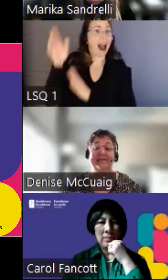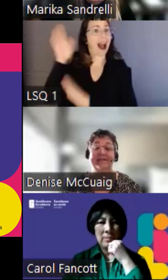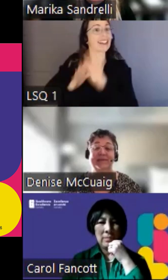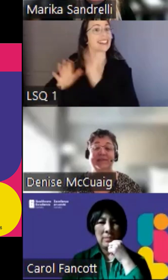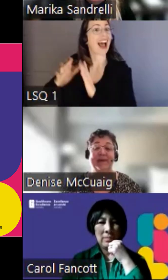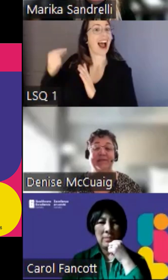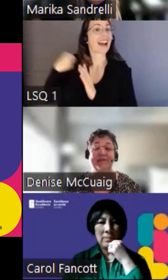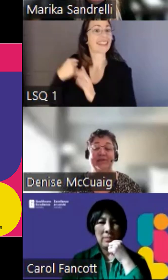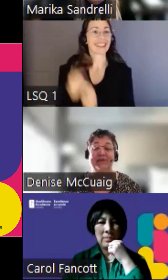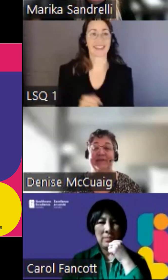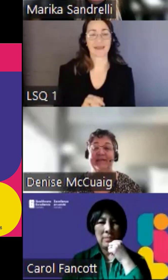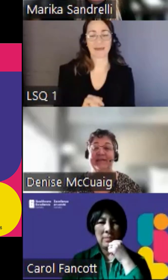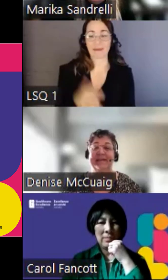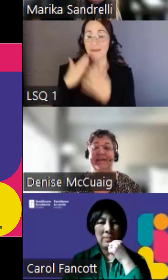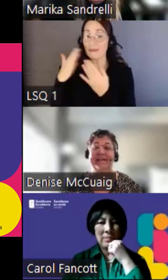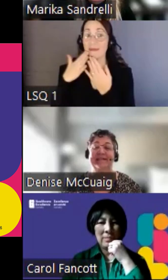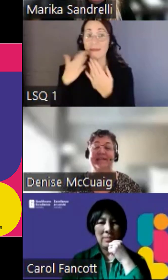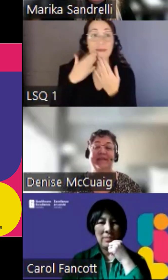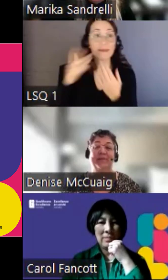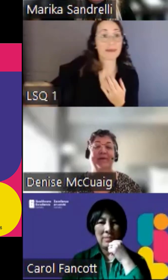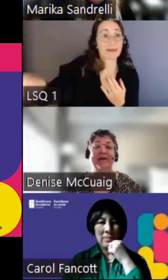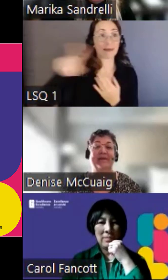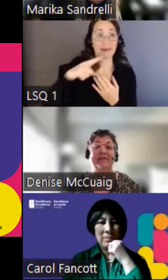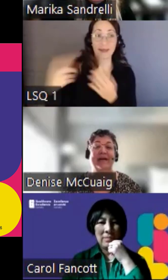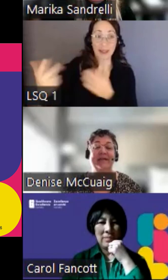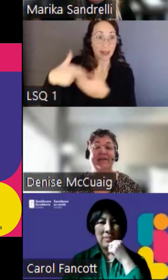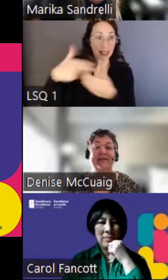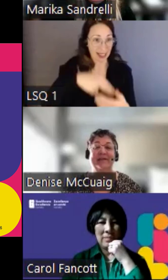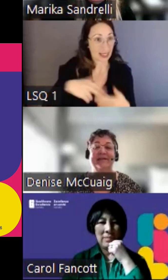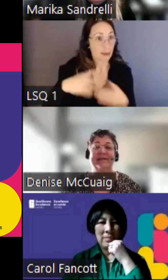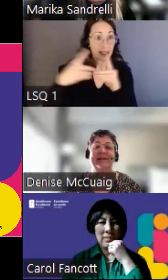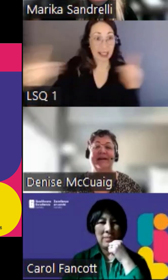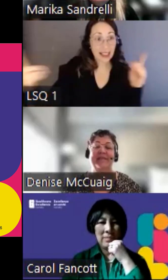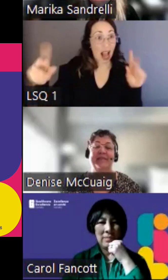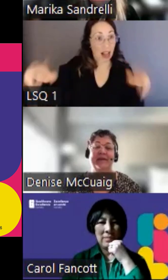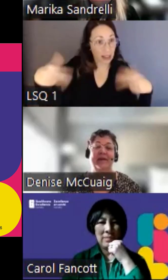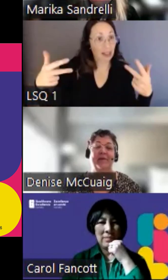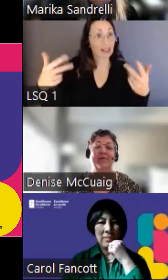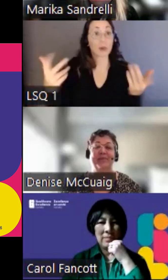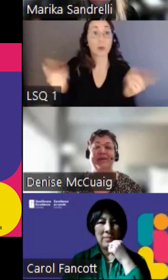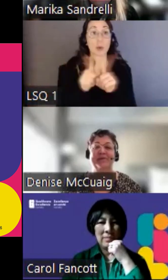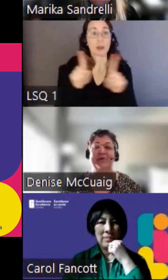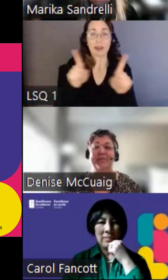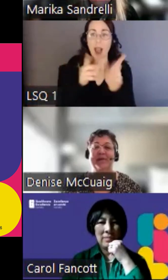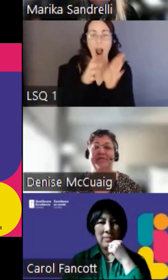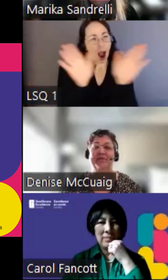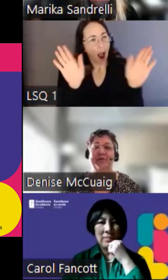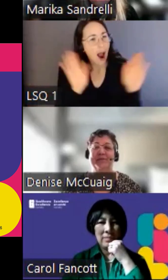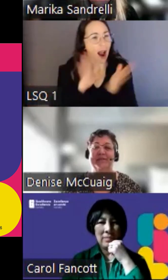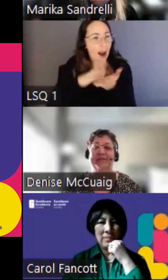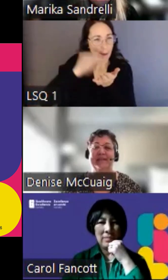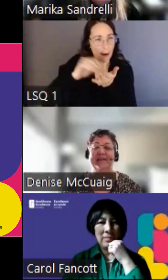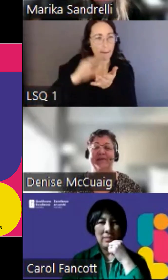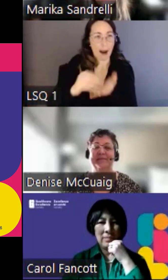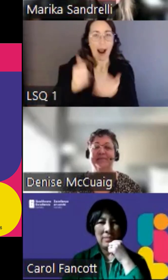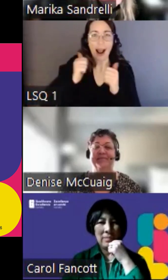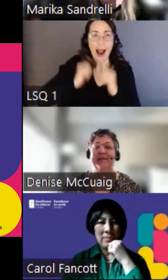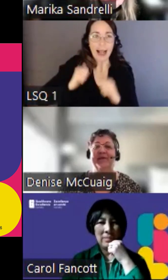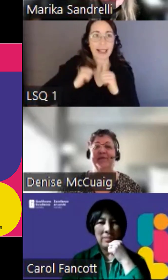eh bien, élargir vos apprentissages et essayer de désapprendre ce qu'on sait et être mieux informés par rapport au traumatisme.